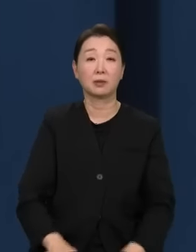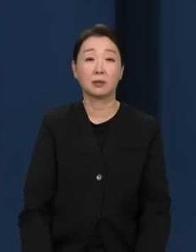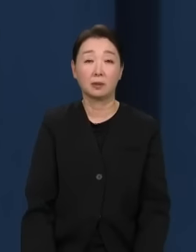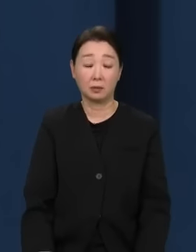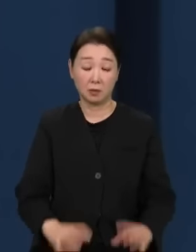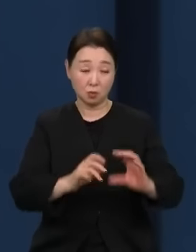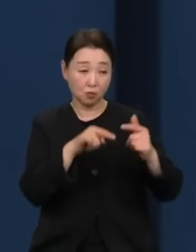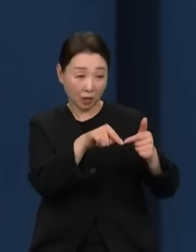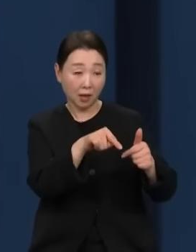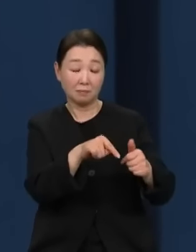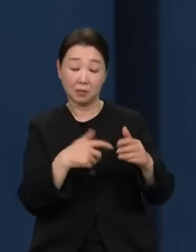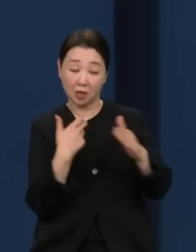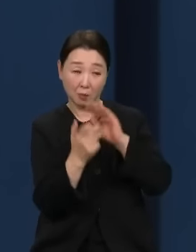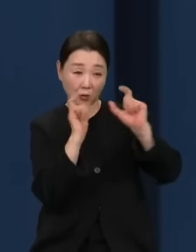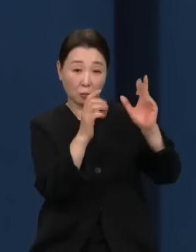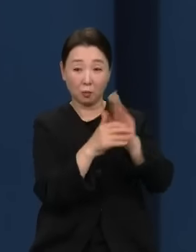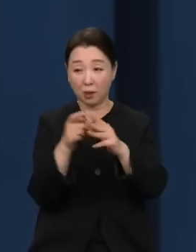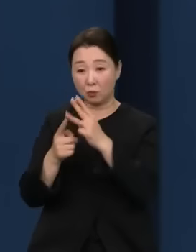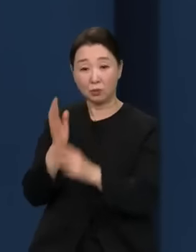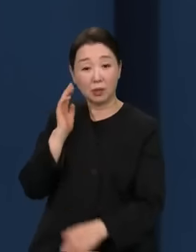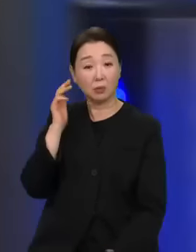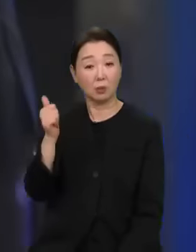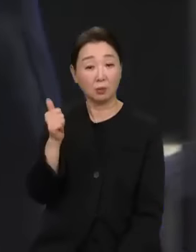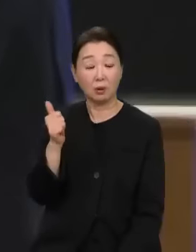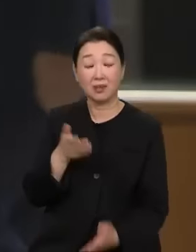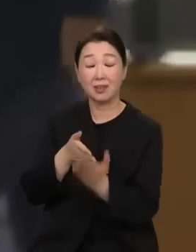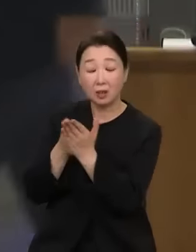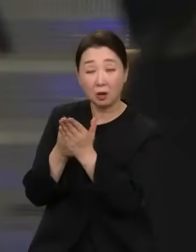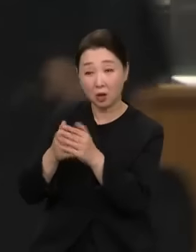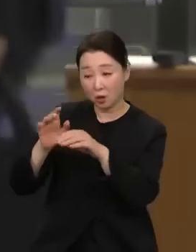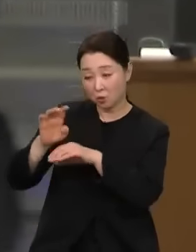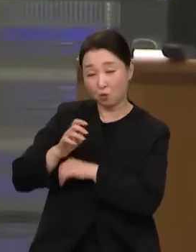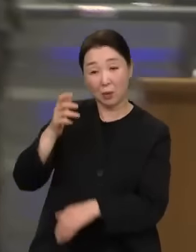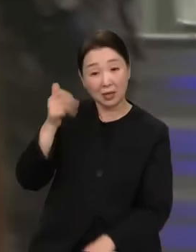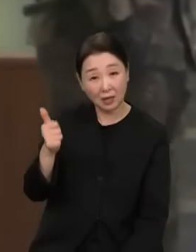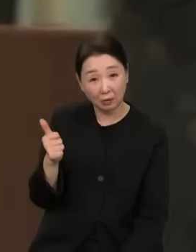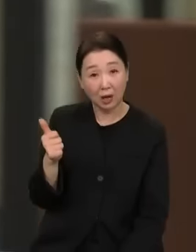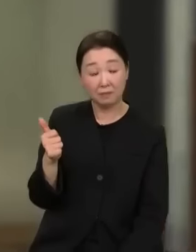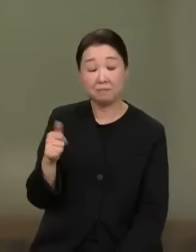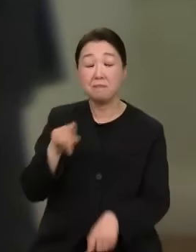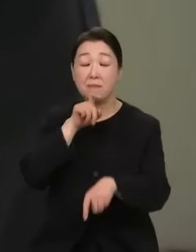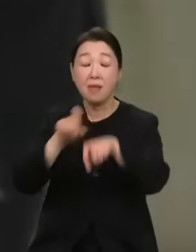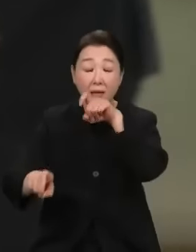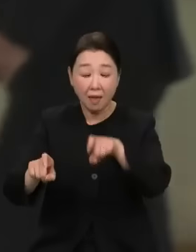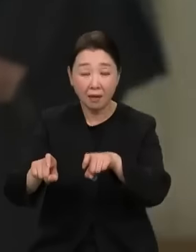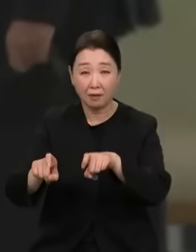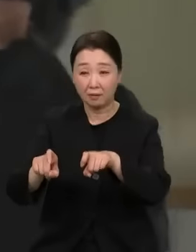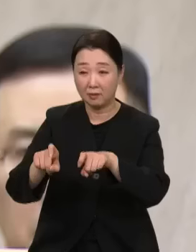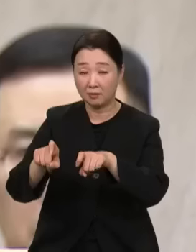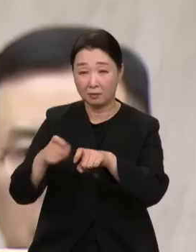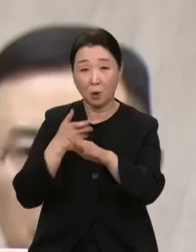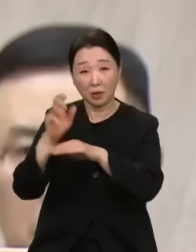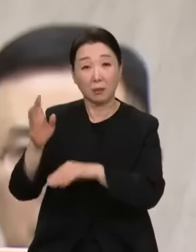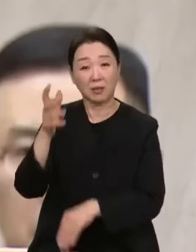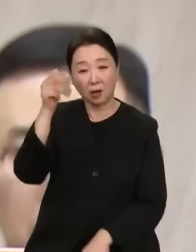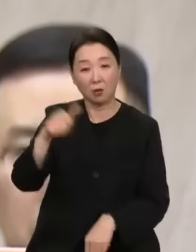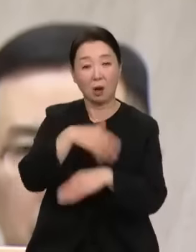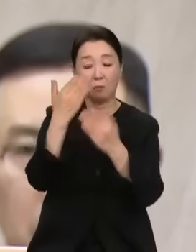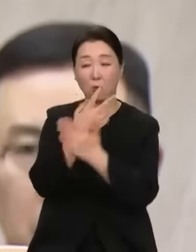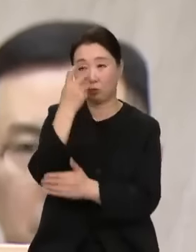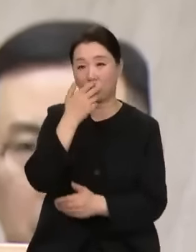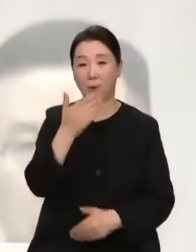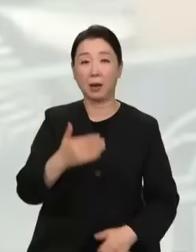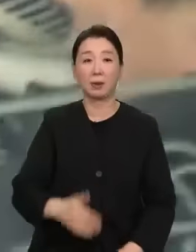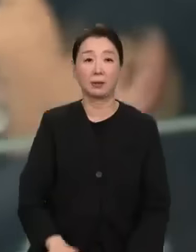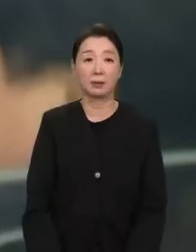국회를 겨냥해 계엄령을 선포한 윤 대통령, 이를 건의한 국방장관, 실행에 옮긴 계엄사령관까지 모두 수사 대상에 오를 수